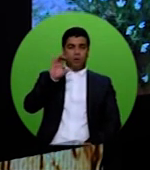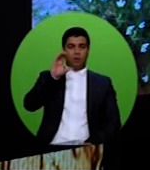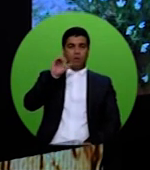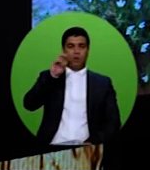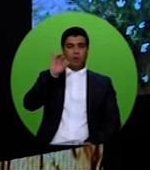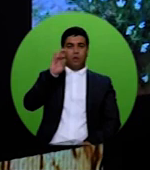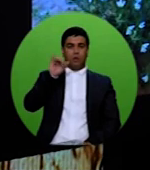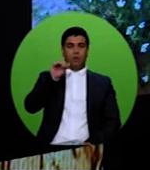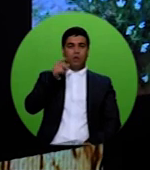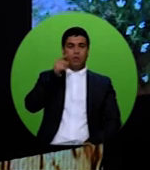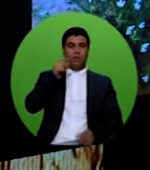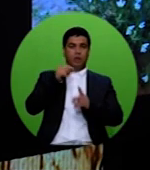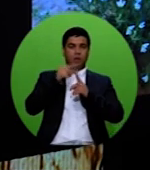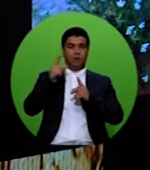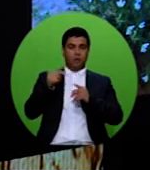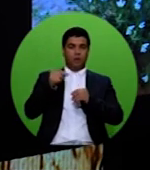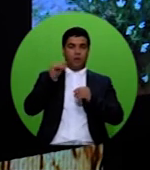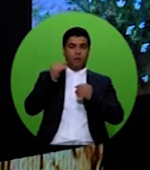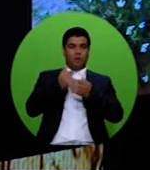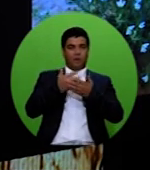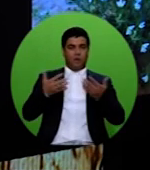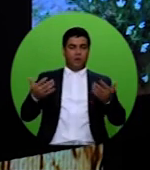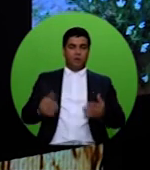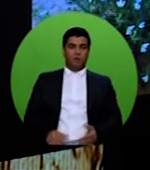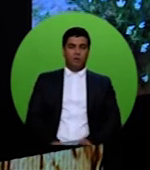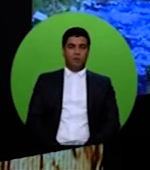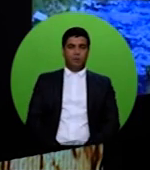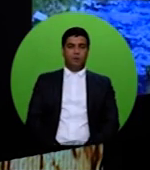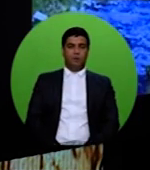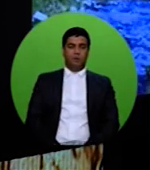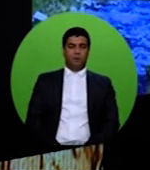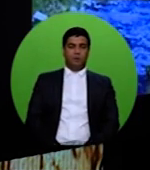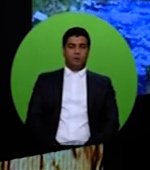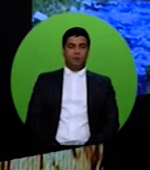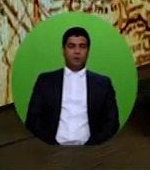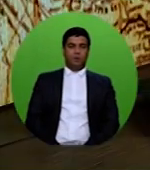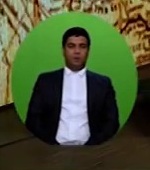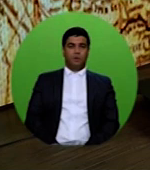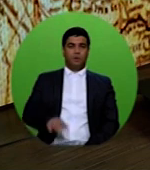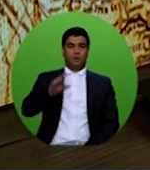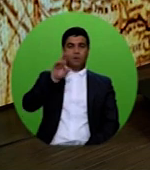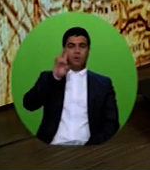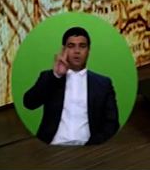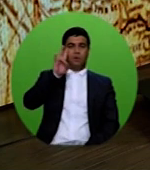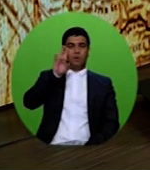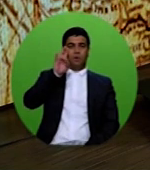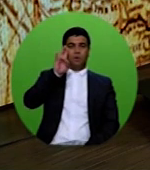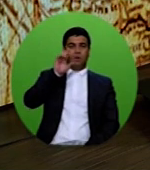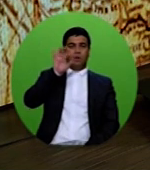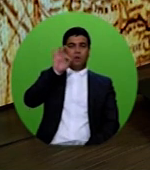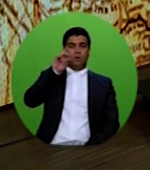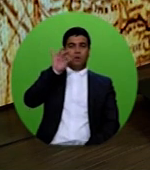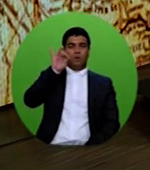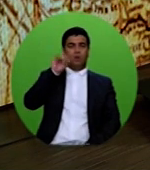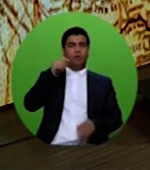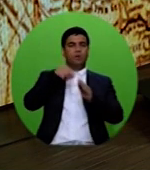солянка, тысячелистник и злаковые растения. На Адырах, а что такое Адыры, ребята?